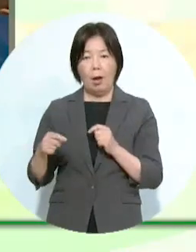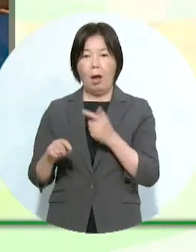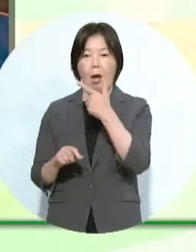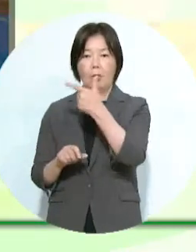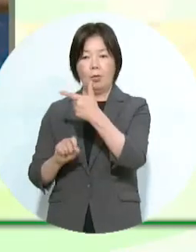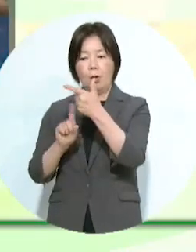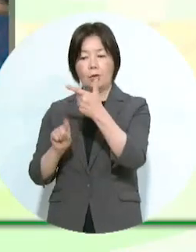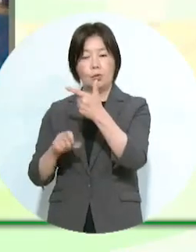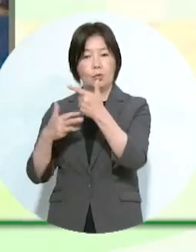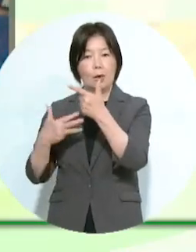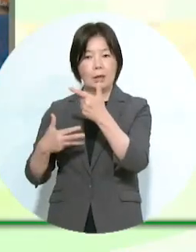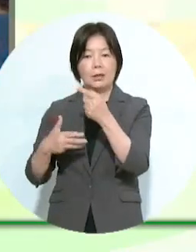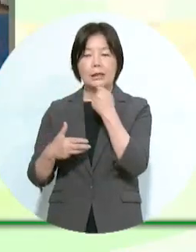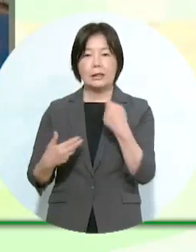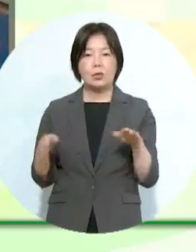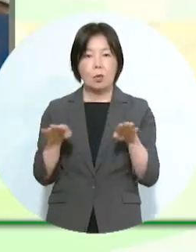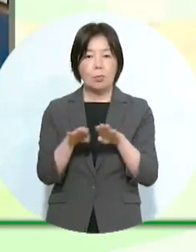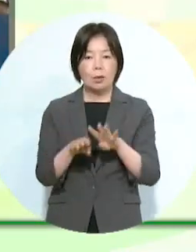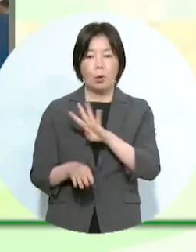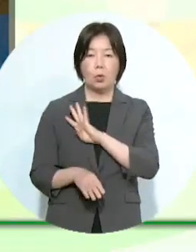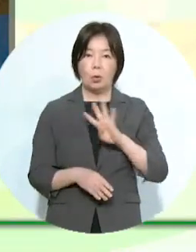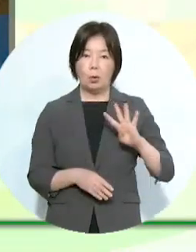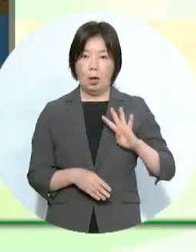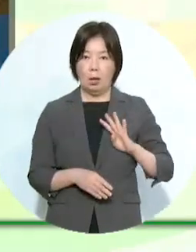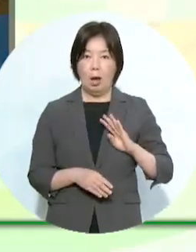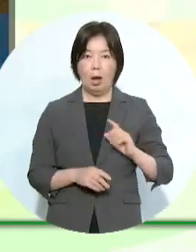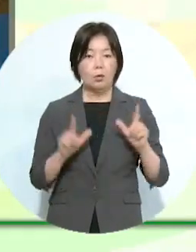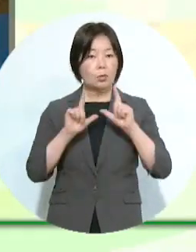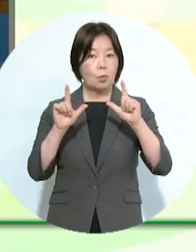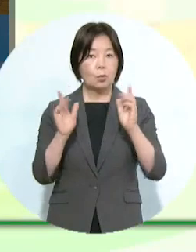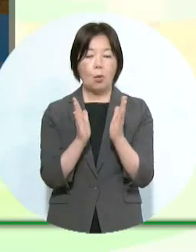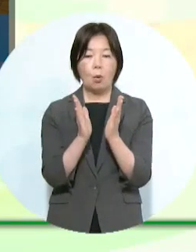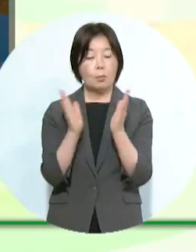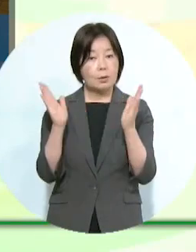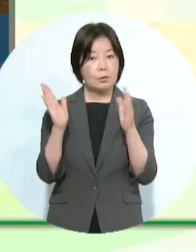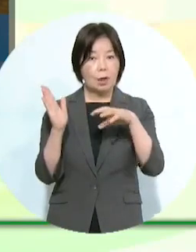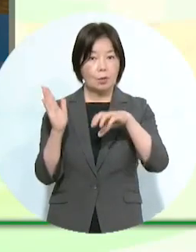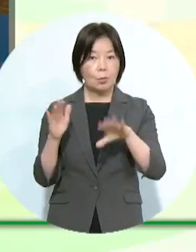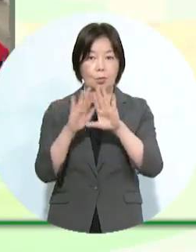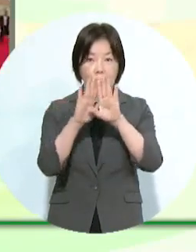日曜日までの4日間、東京ビッグサイトで開催されます。